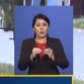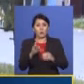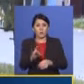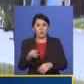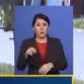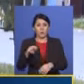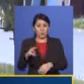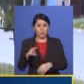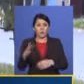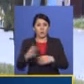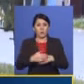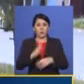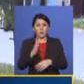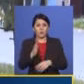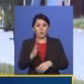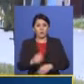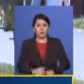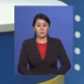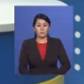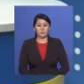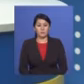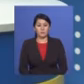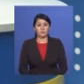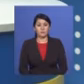айлық есептік көрсеткішке дейін жаза қарастырылған.